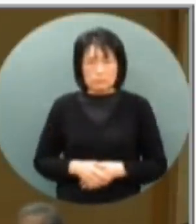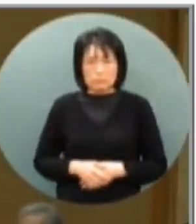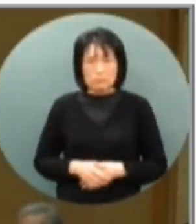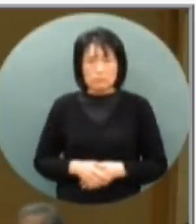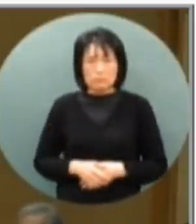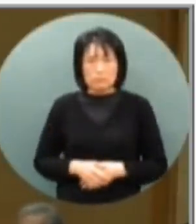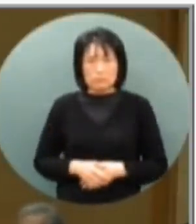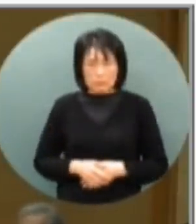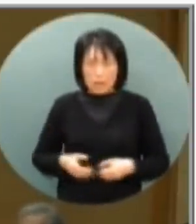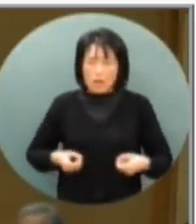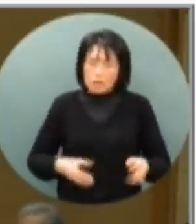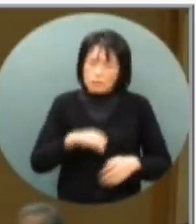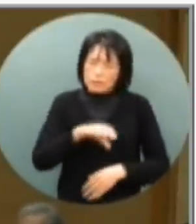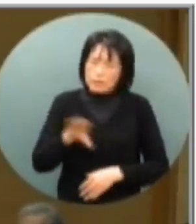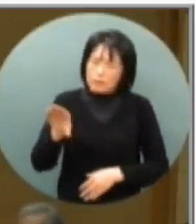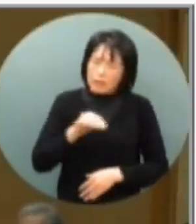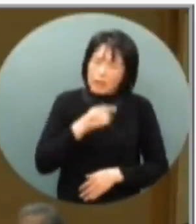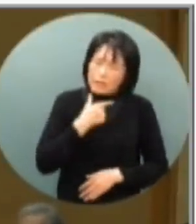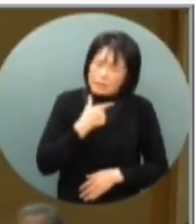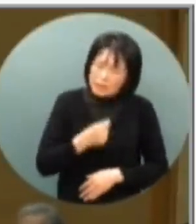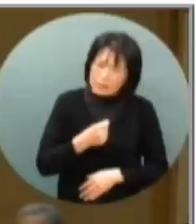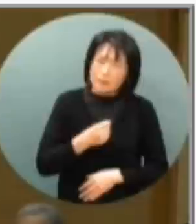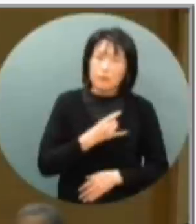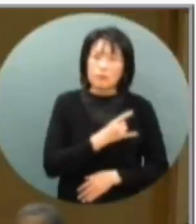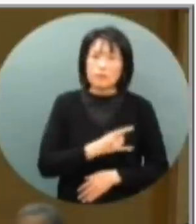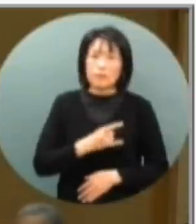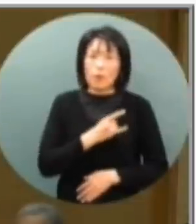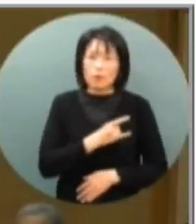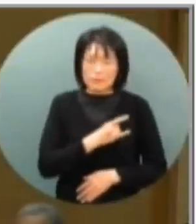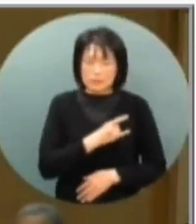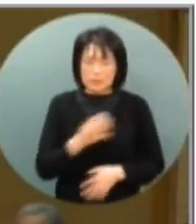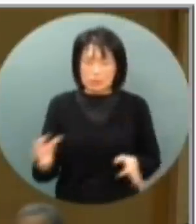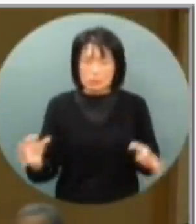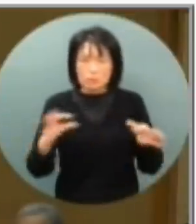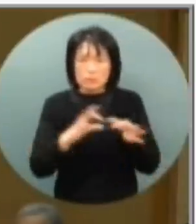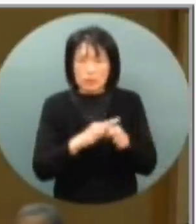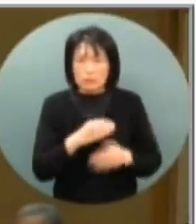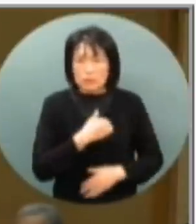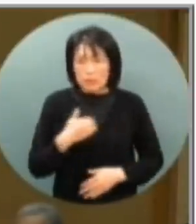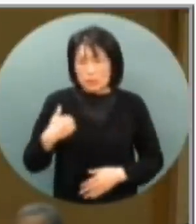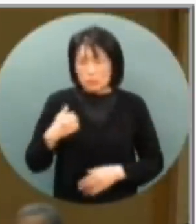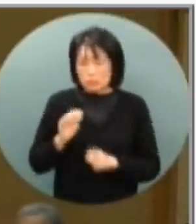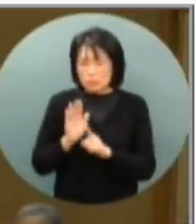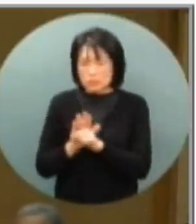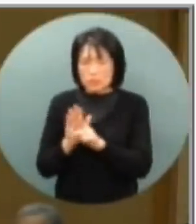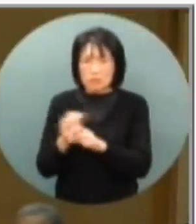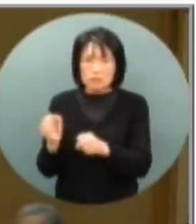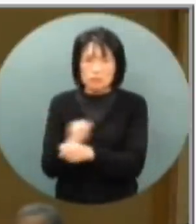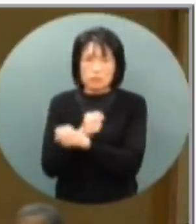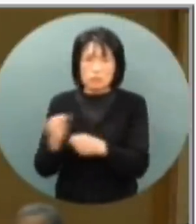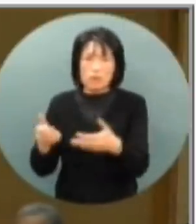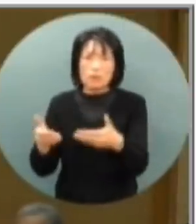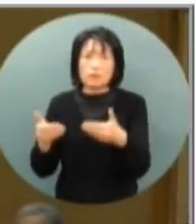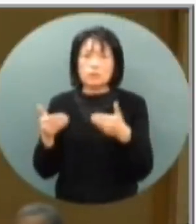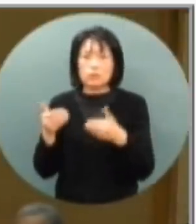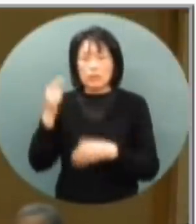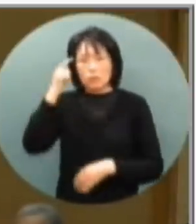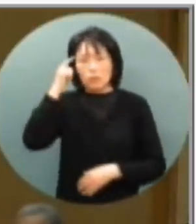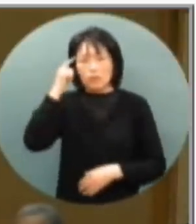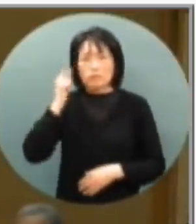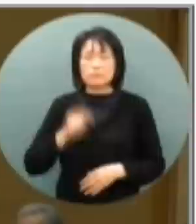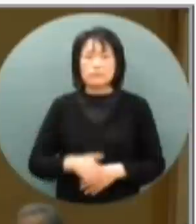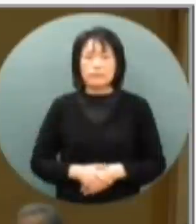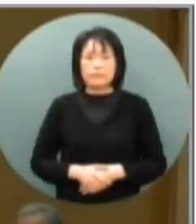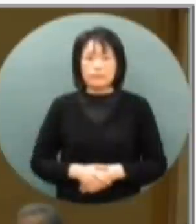帰ってみようか、そういう思いにつながる支援事業であってほしいというふうに思っています